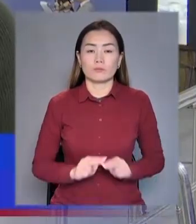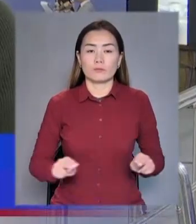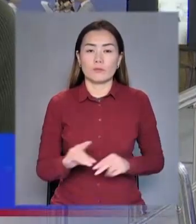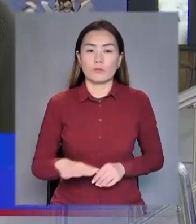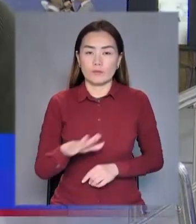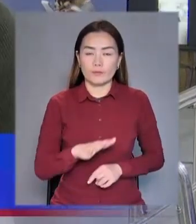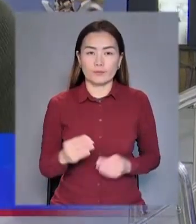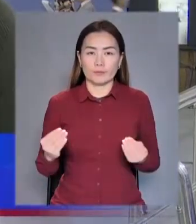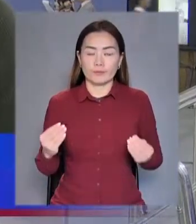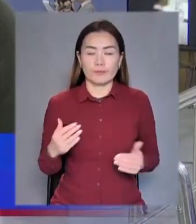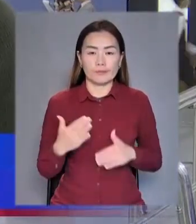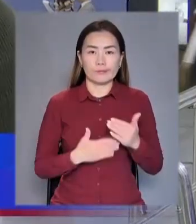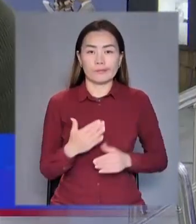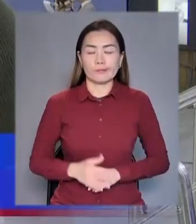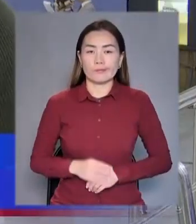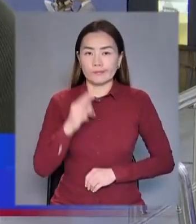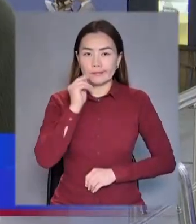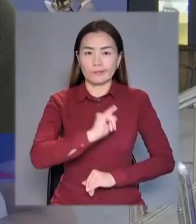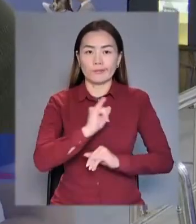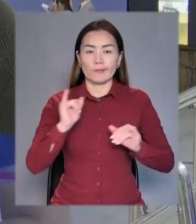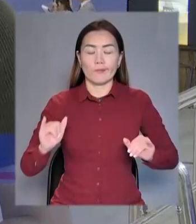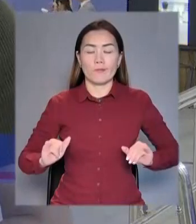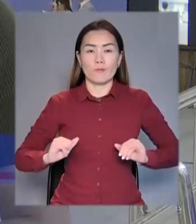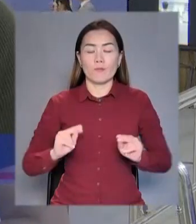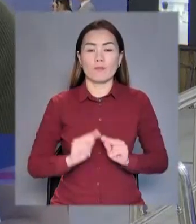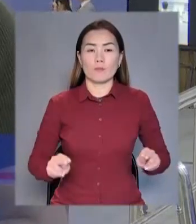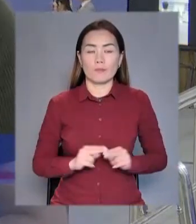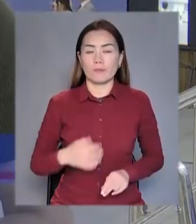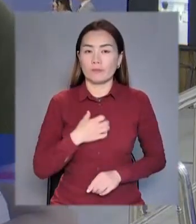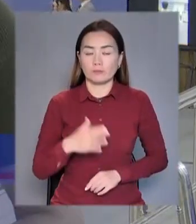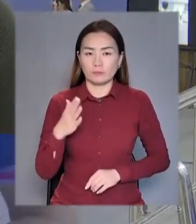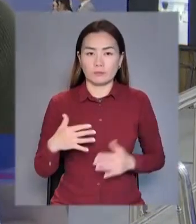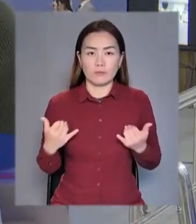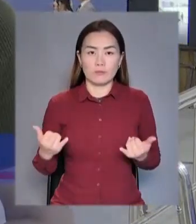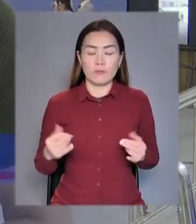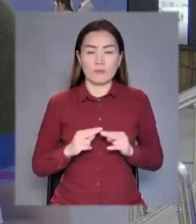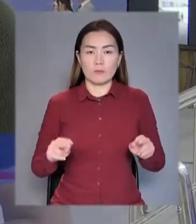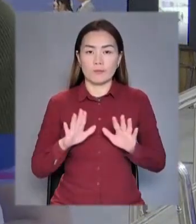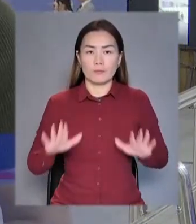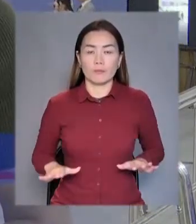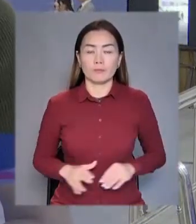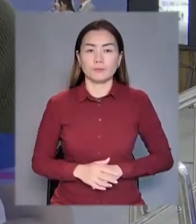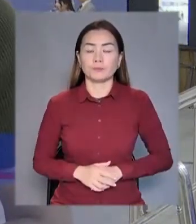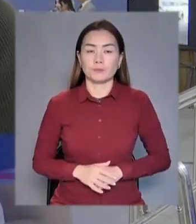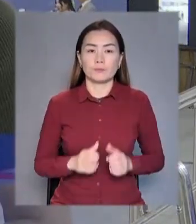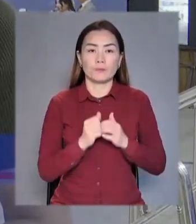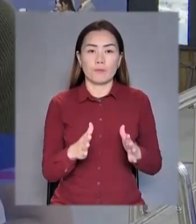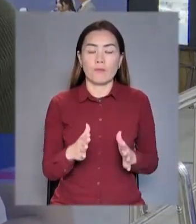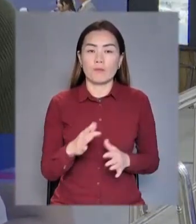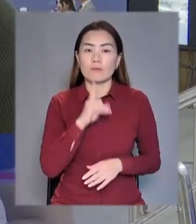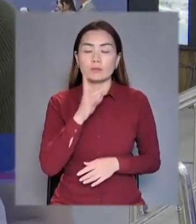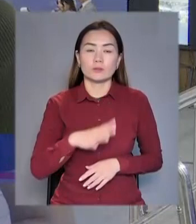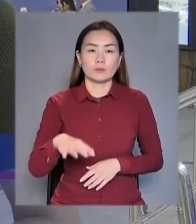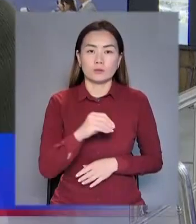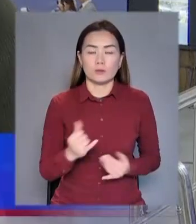өңір білімінің әлеуетін көтеріп, ер мұғалімдердің санын арттыруда жетекші рөл ойнайды. Бүгін осыны білім ордасының қабырғасынан түлеп шығалы отырған